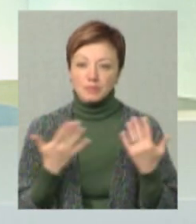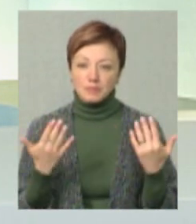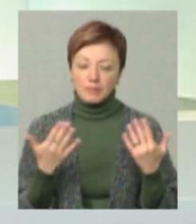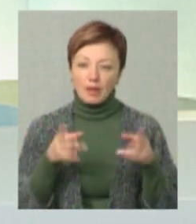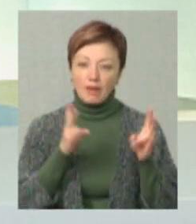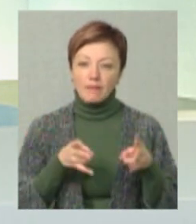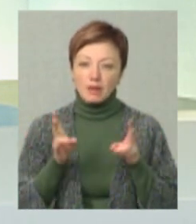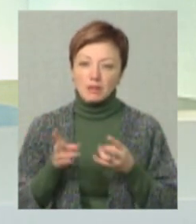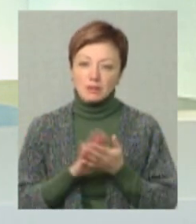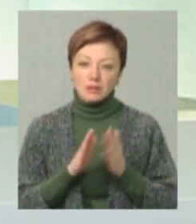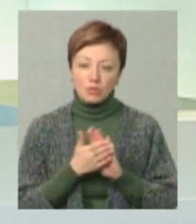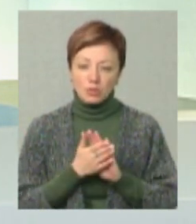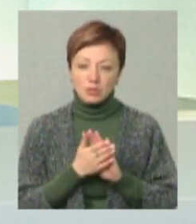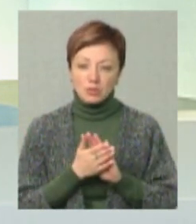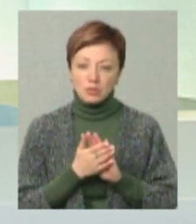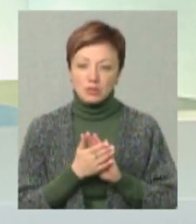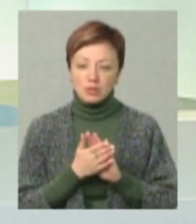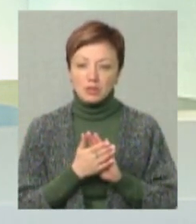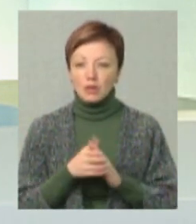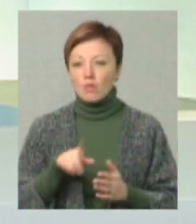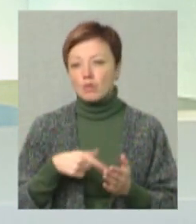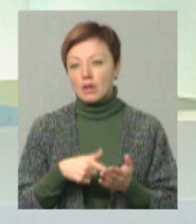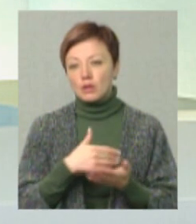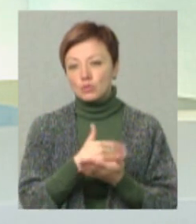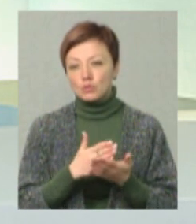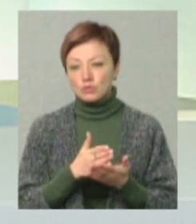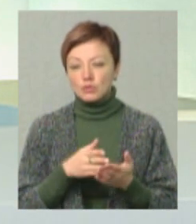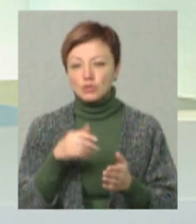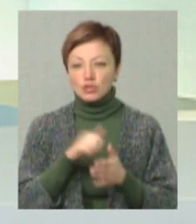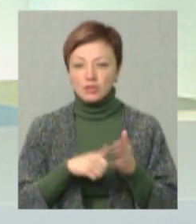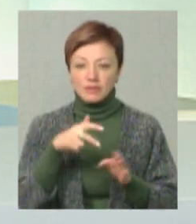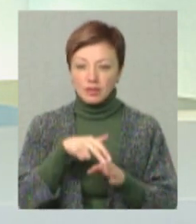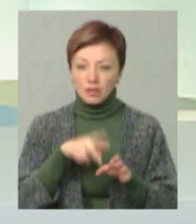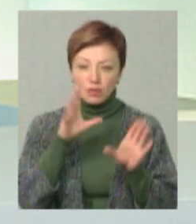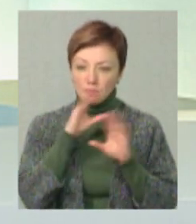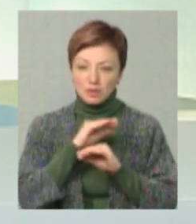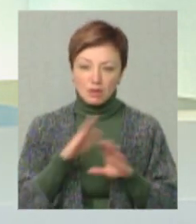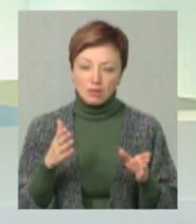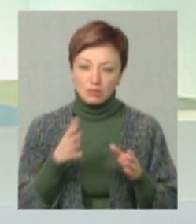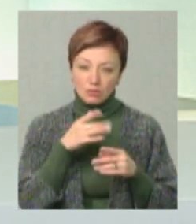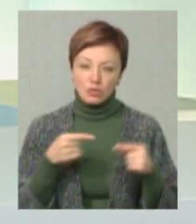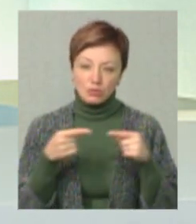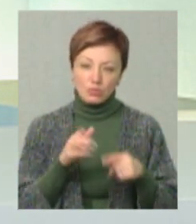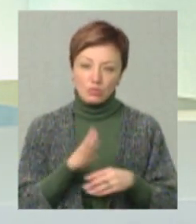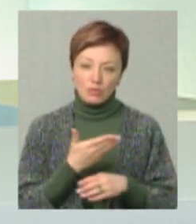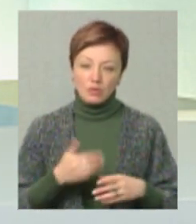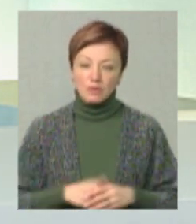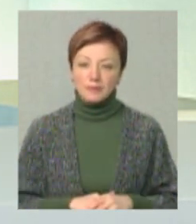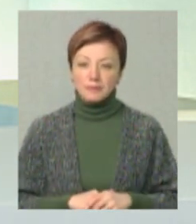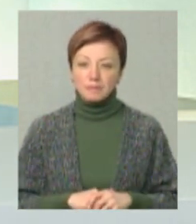різні аварійні ситуації, які комунальні служби через завантаженість не будуть встигати вчасно